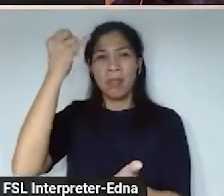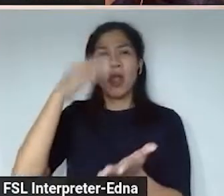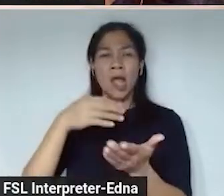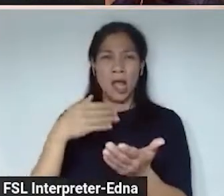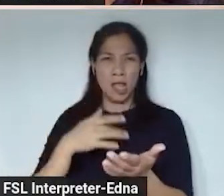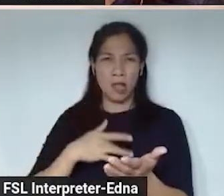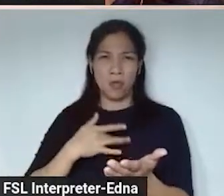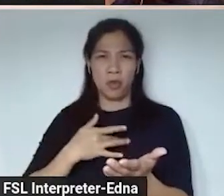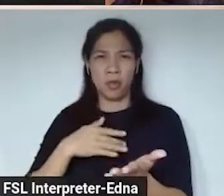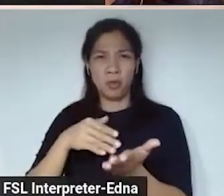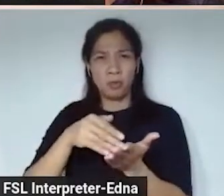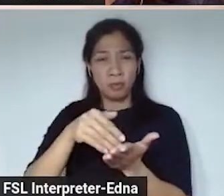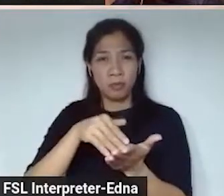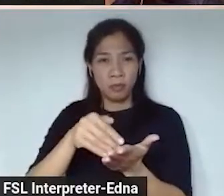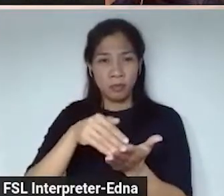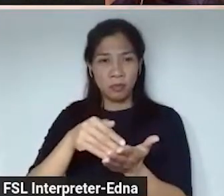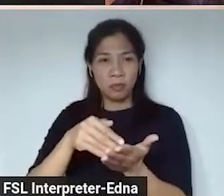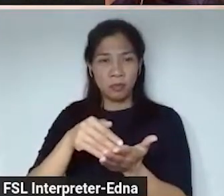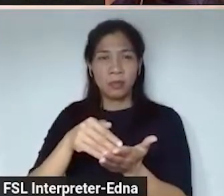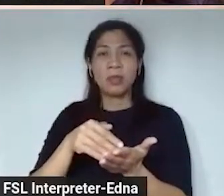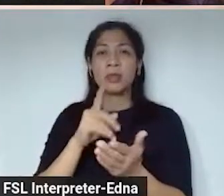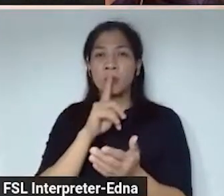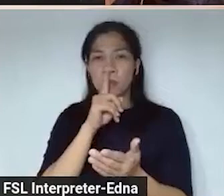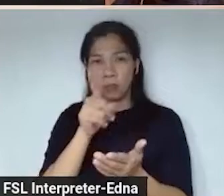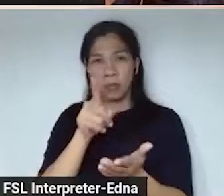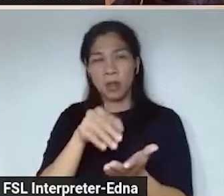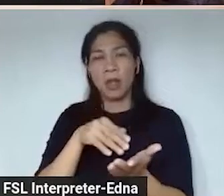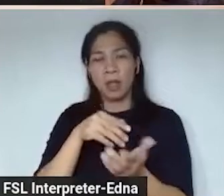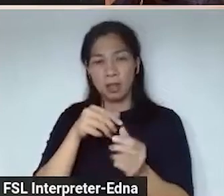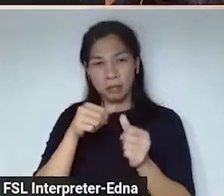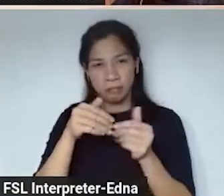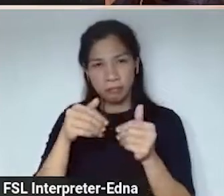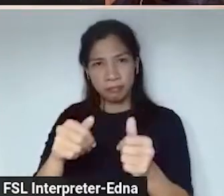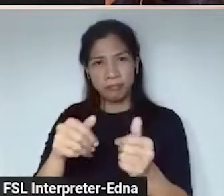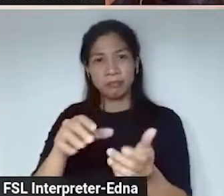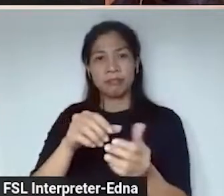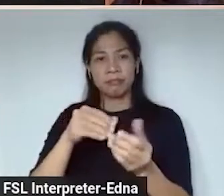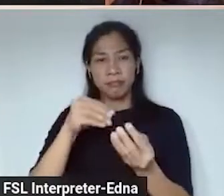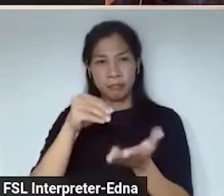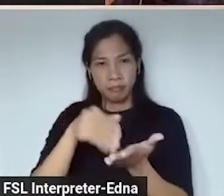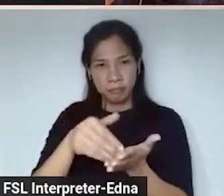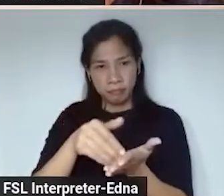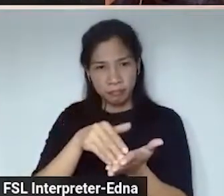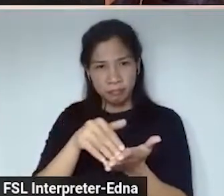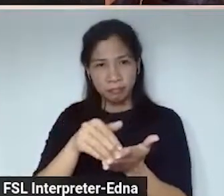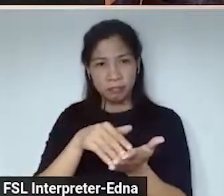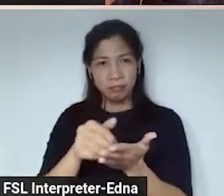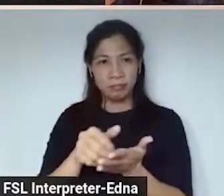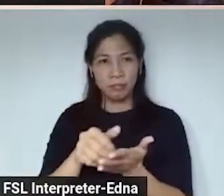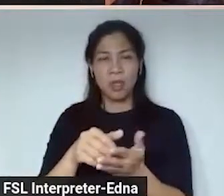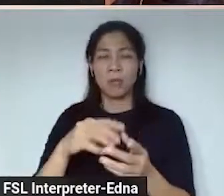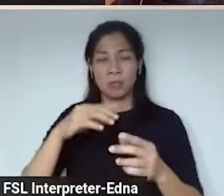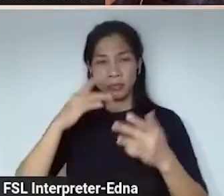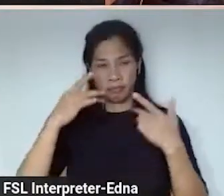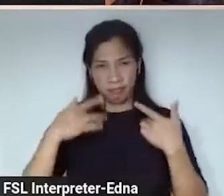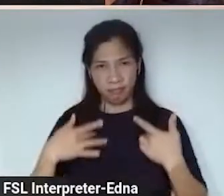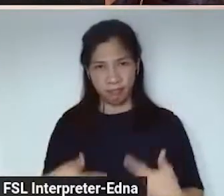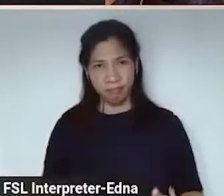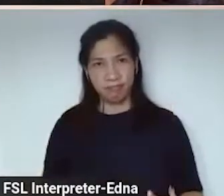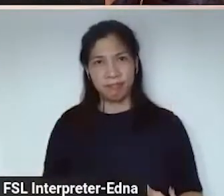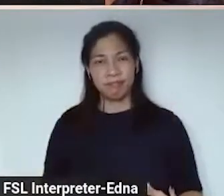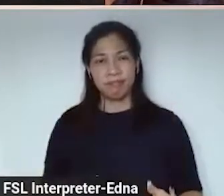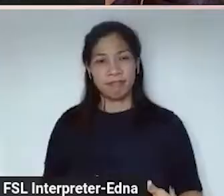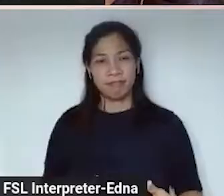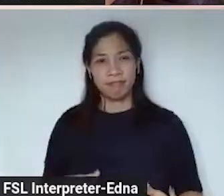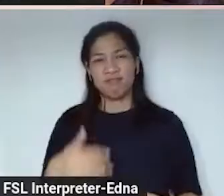tumatagal pala, nanghihina. So, dumating yung point na talagang I went into depression, na parang nahihiya na